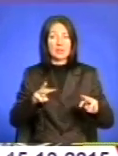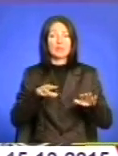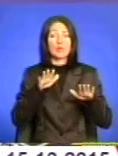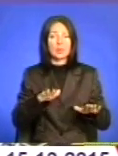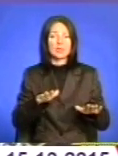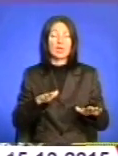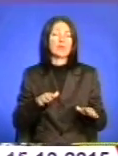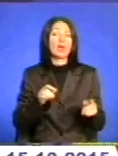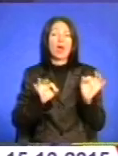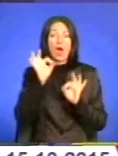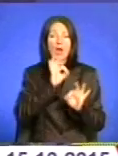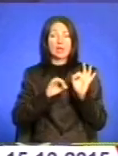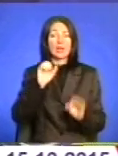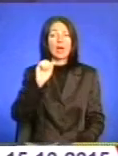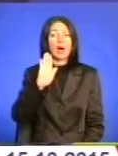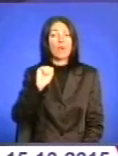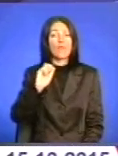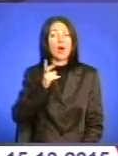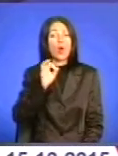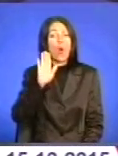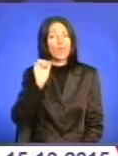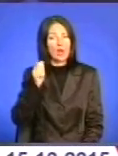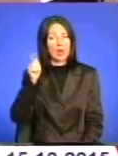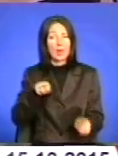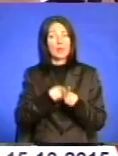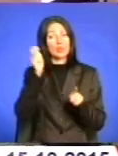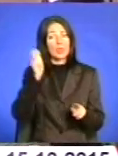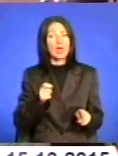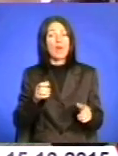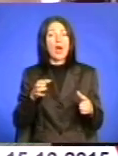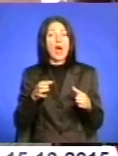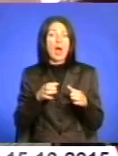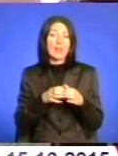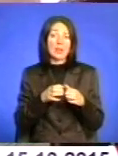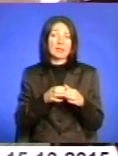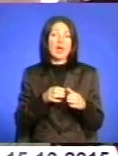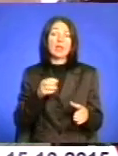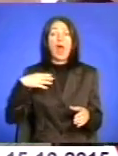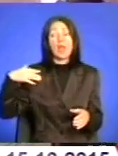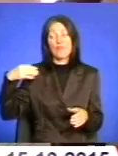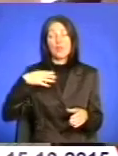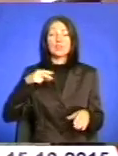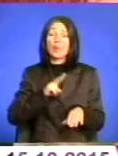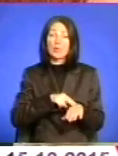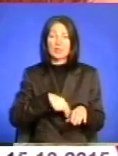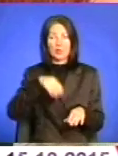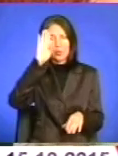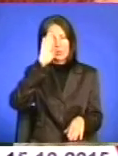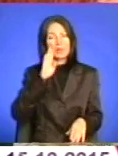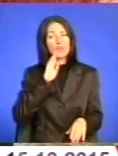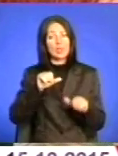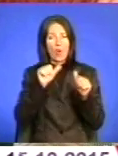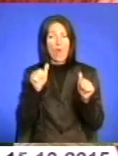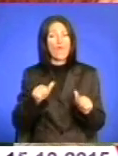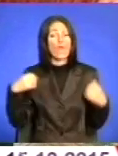радники Авакова. Прибув також десант львівських поліцейських. Хлопці та дівчата у формі із захопленням розповідали про свою